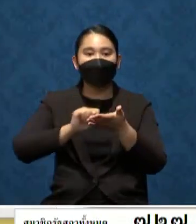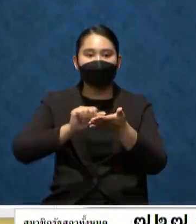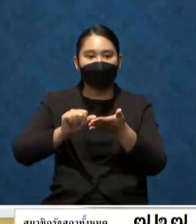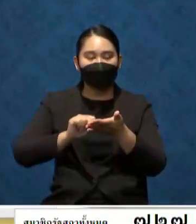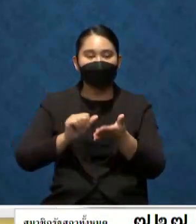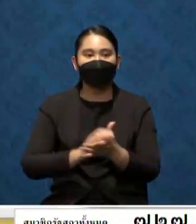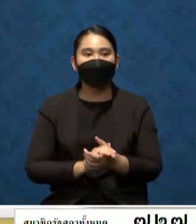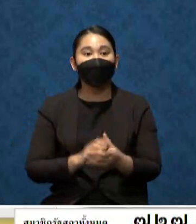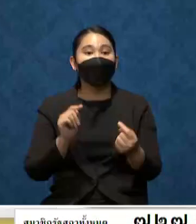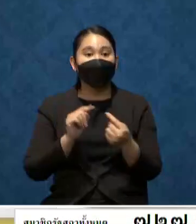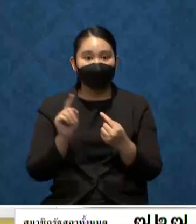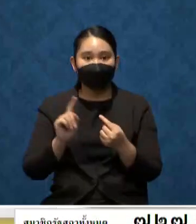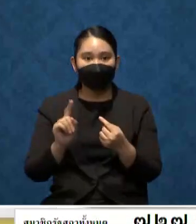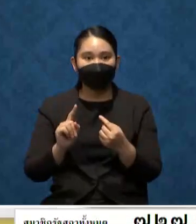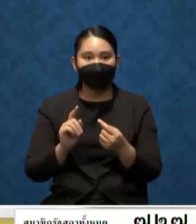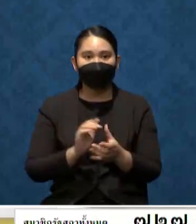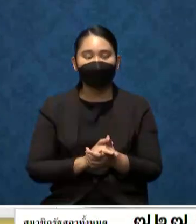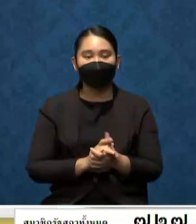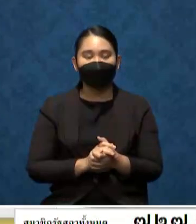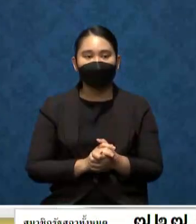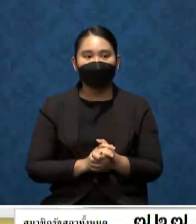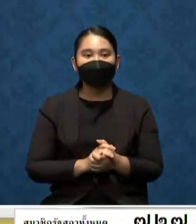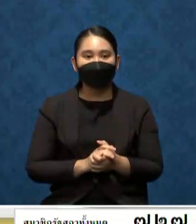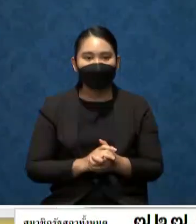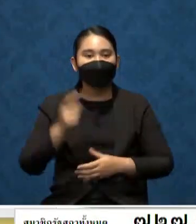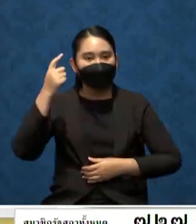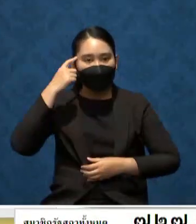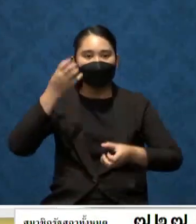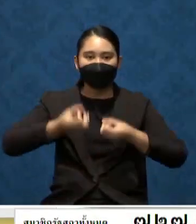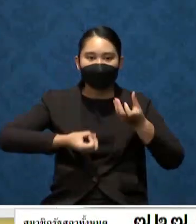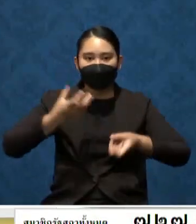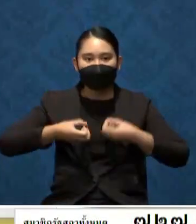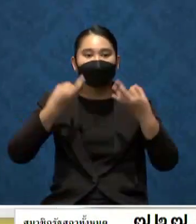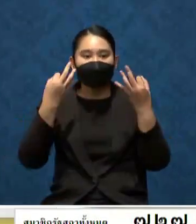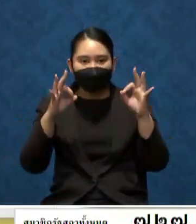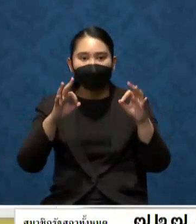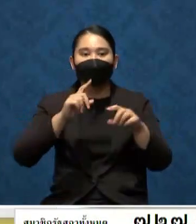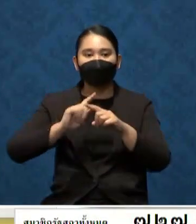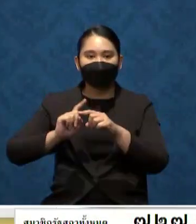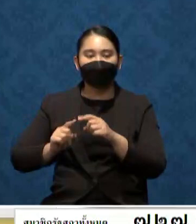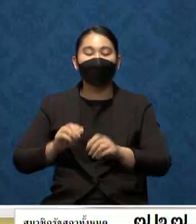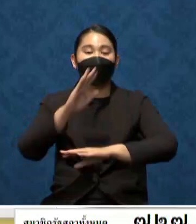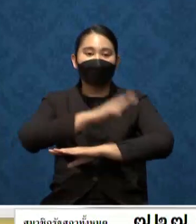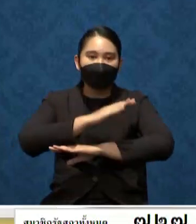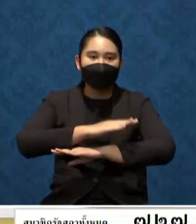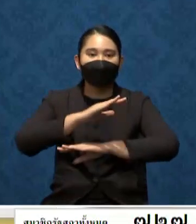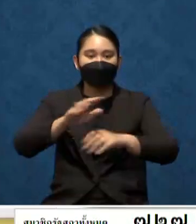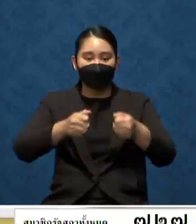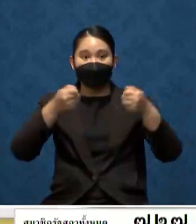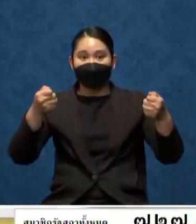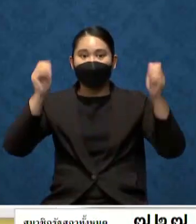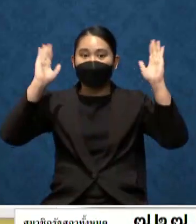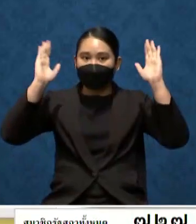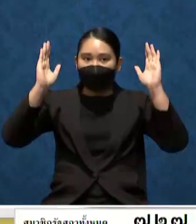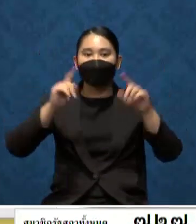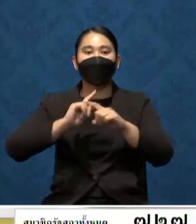ท้ายในเรื่องการเสรีภาพในการแสดงความคิดเห็นการพูดการเขียนการพิมพ์โฆษณาแล้วก็ต่างๆแล้วไปตบท้ายว่าทั้งนี้บทบัญญั